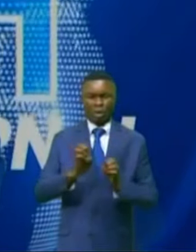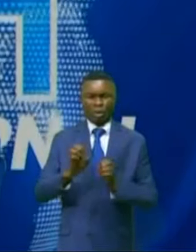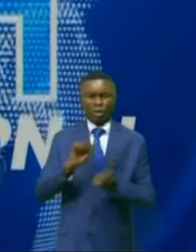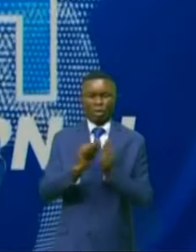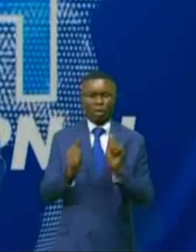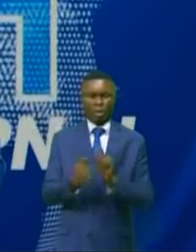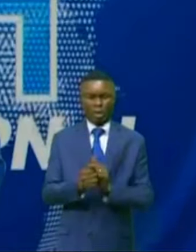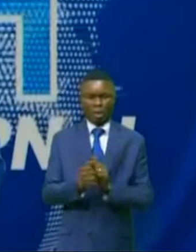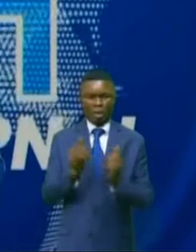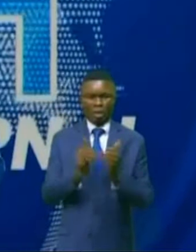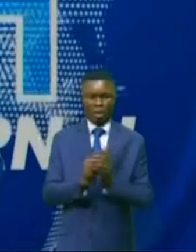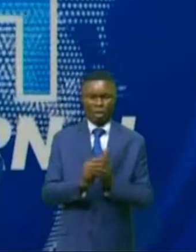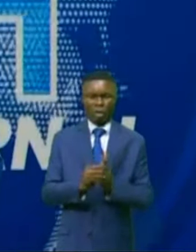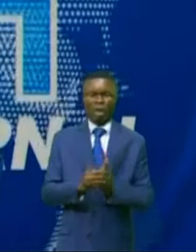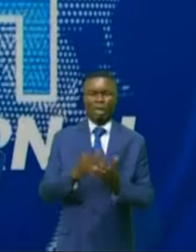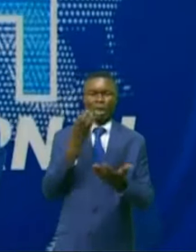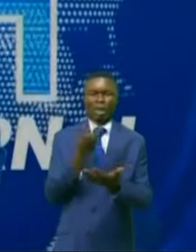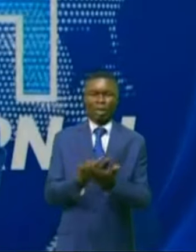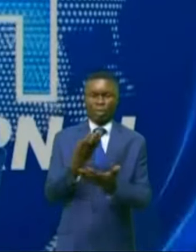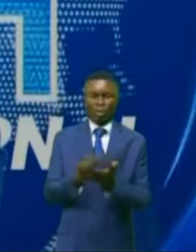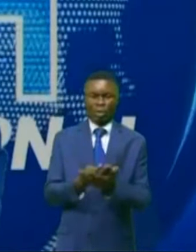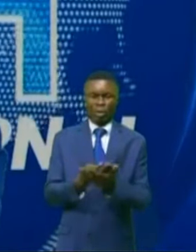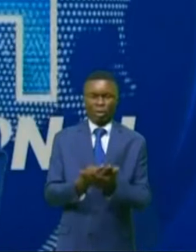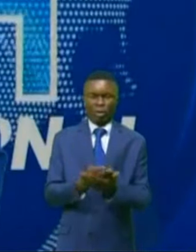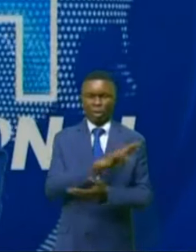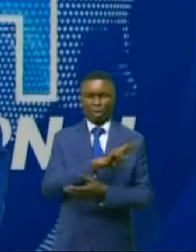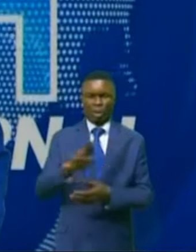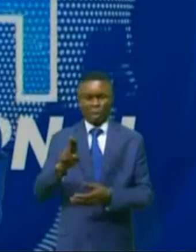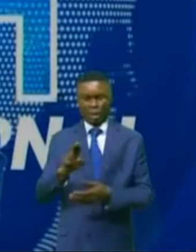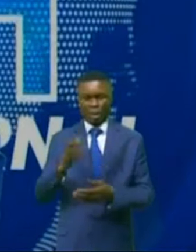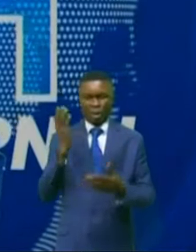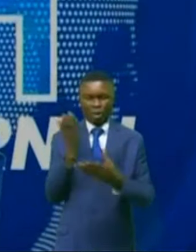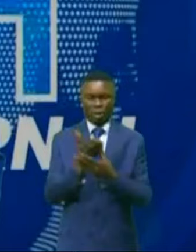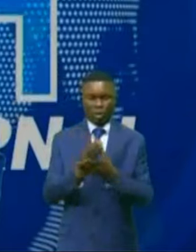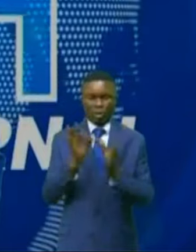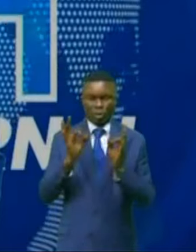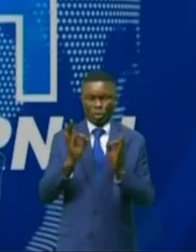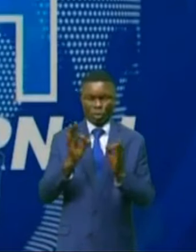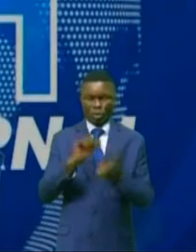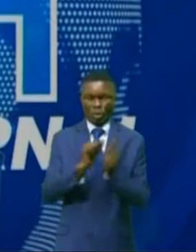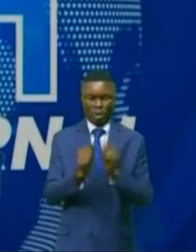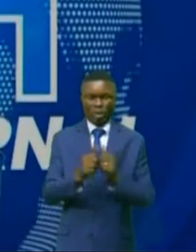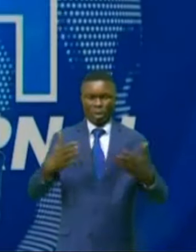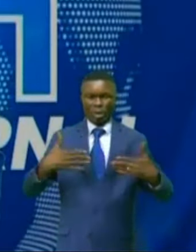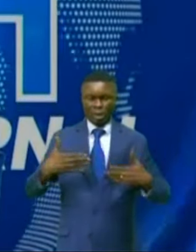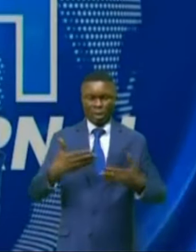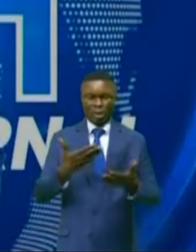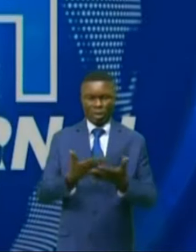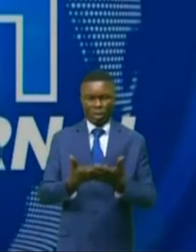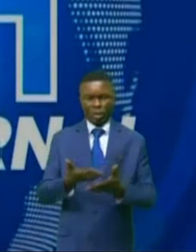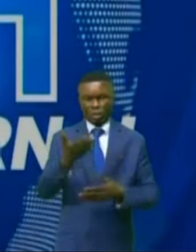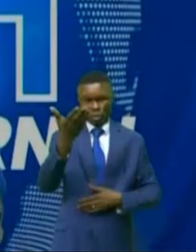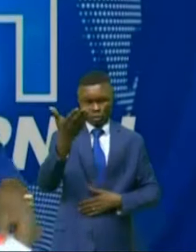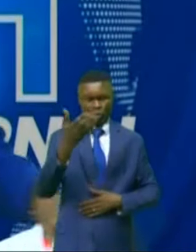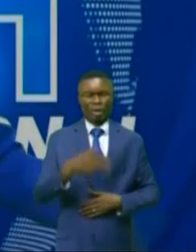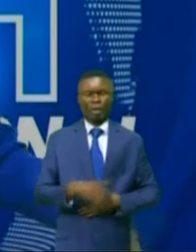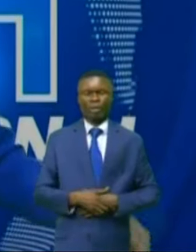sur la ligne budgétaire avec deux nouvelles approches sur le genre et le climat. Ricky Leanzouzi.